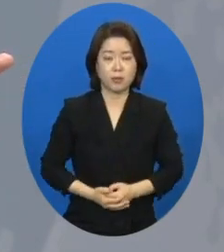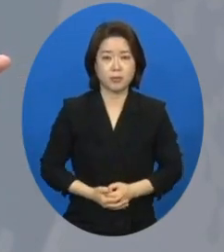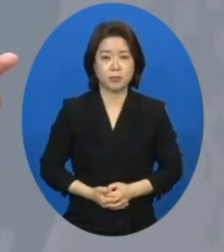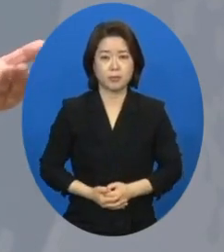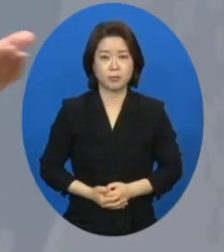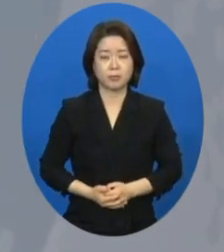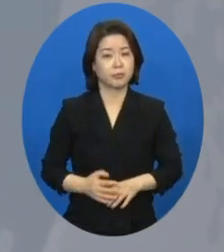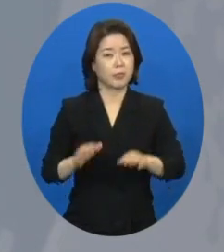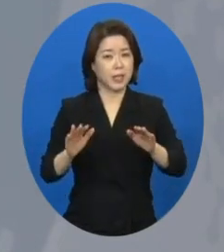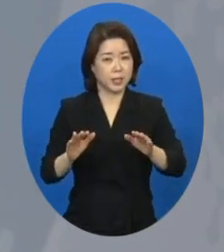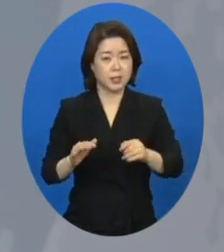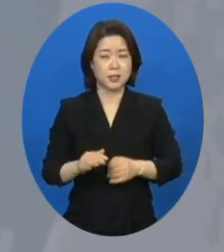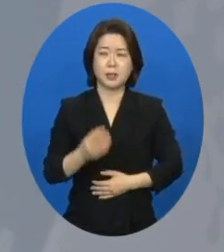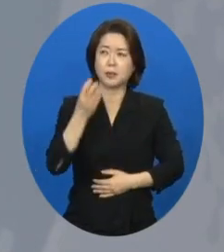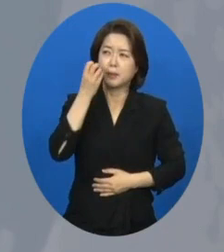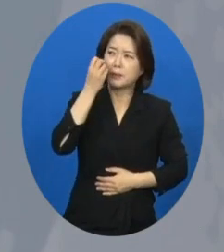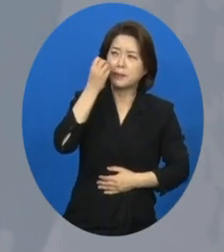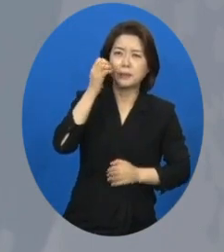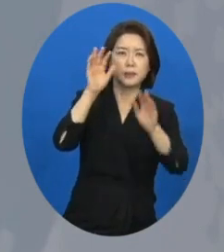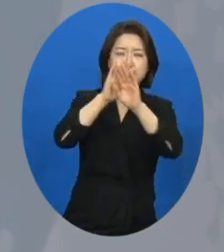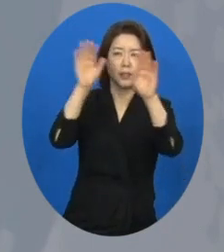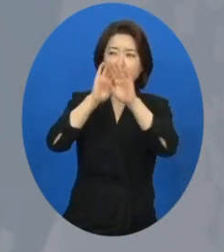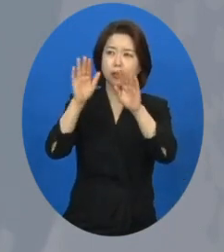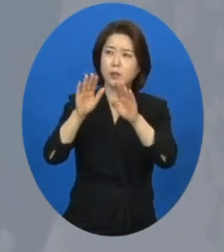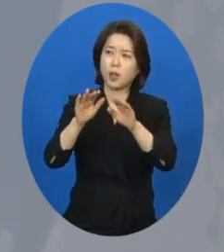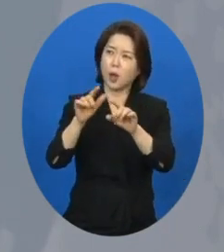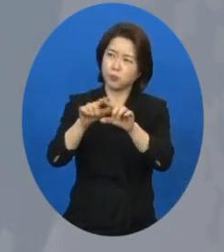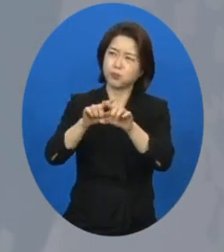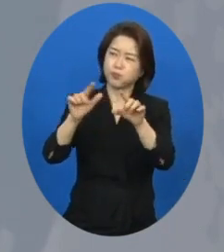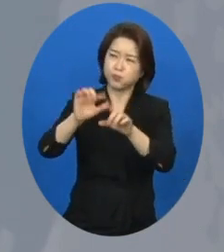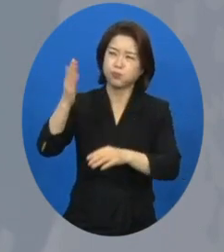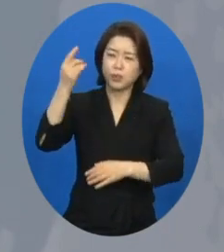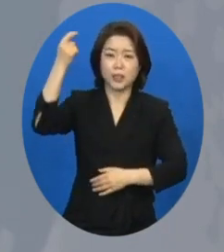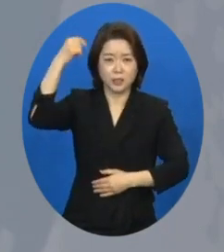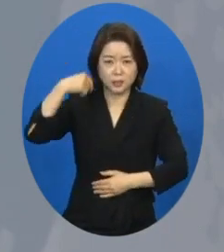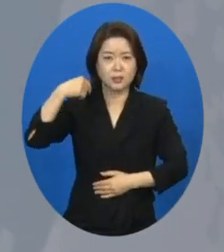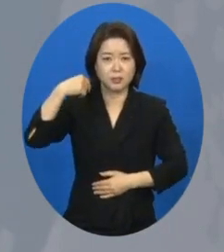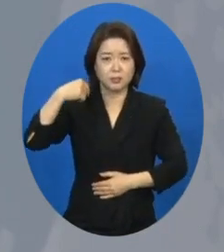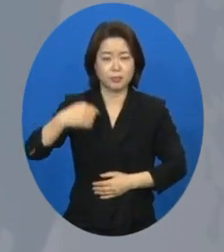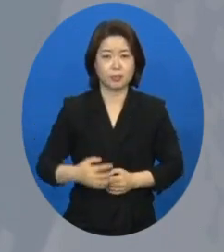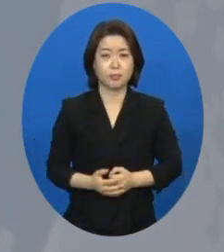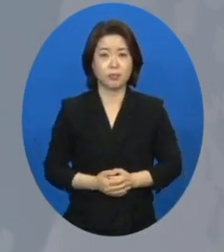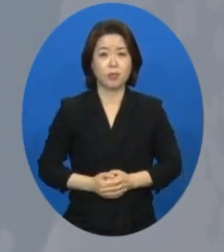이제는 이상기후는 그냥 일상이 되어버린 것처럼 느껴질 정도.